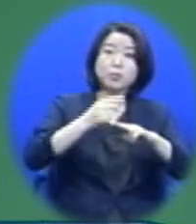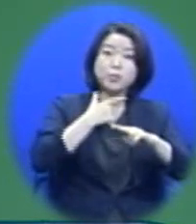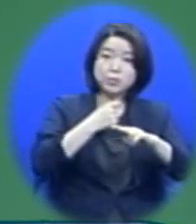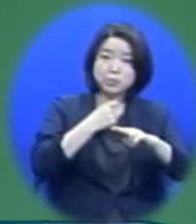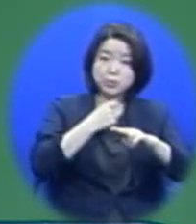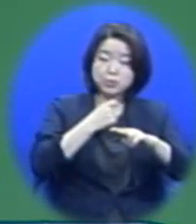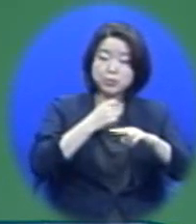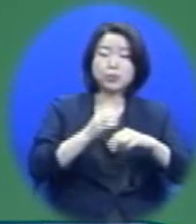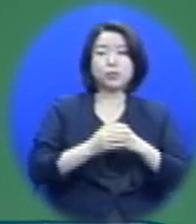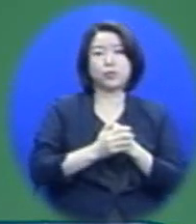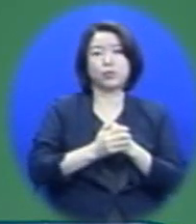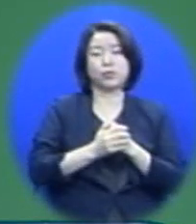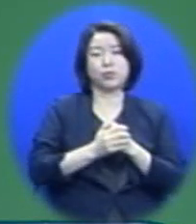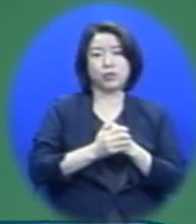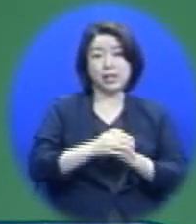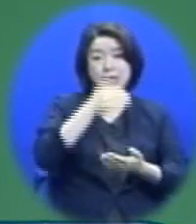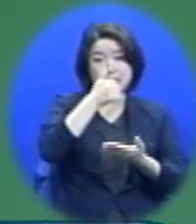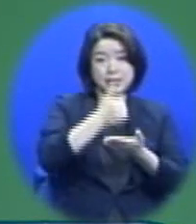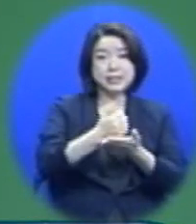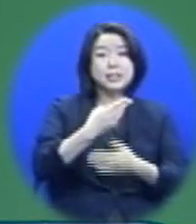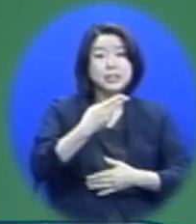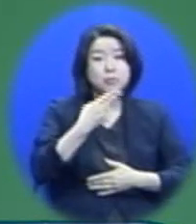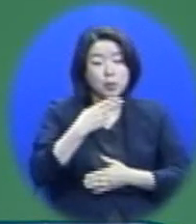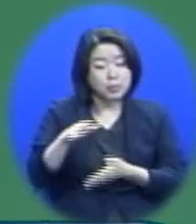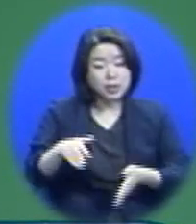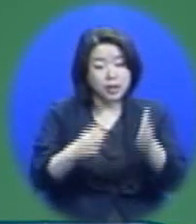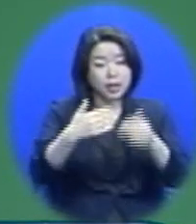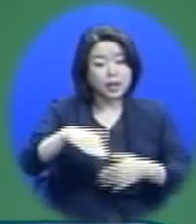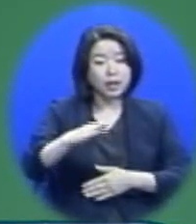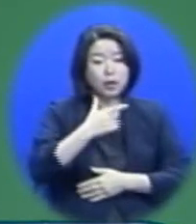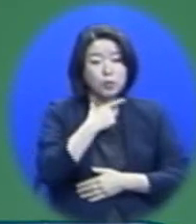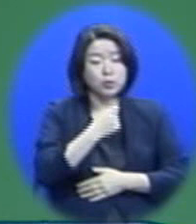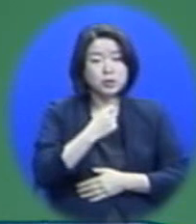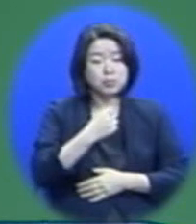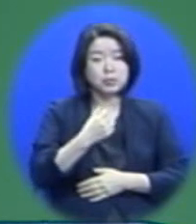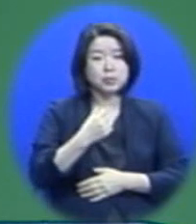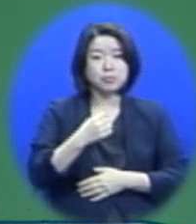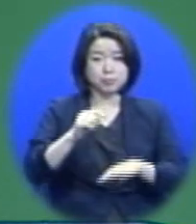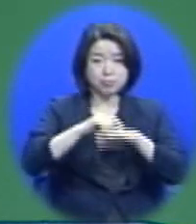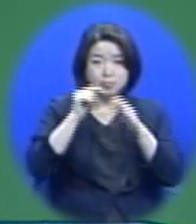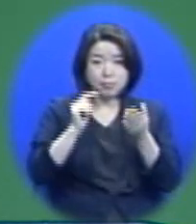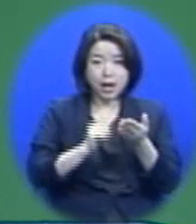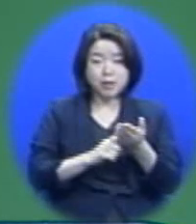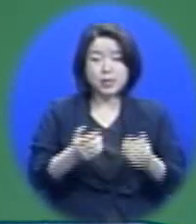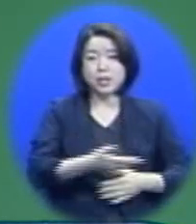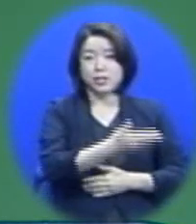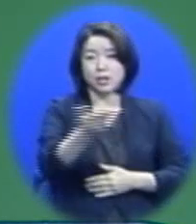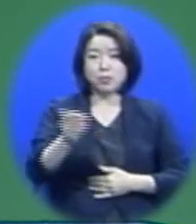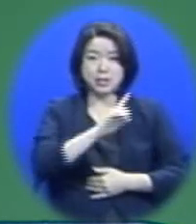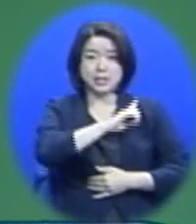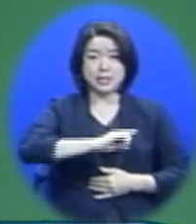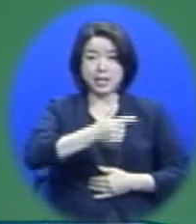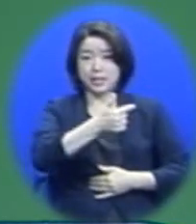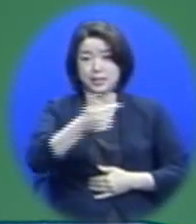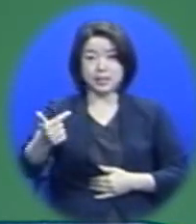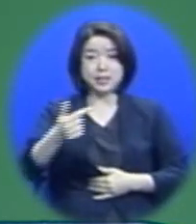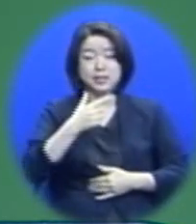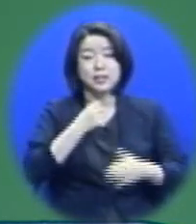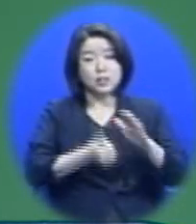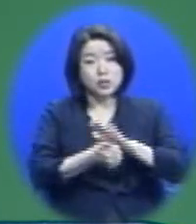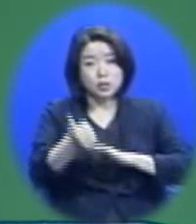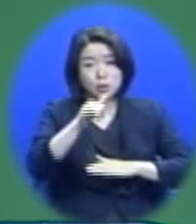네, 흠 없는 길을 가고 싶은 갈망이 여러분의 마음에 가장 큰 갈망입니까?